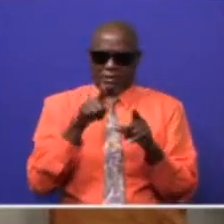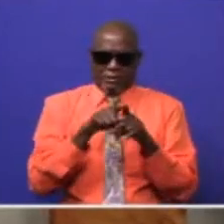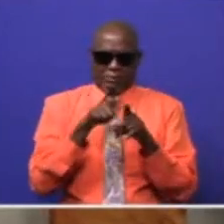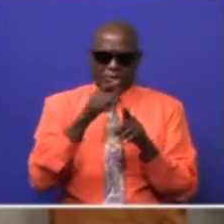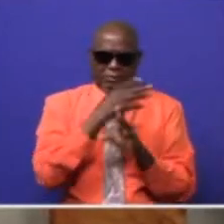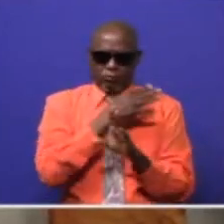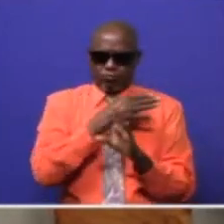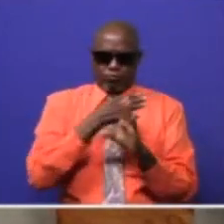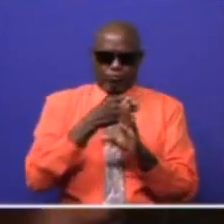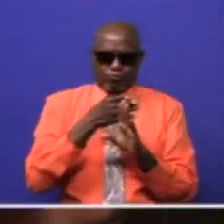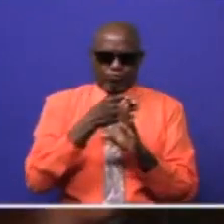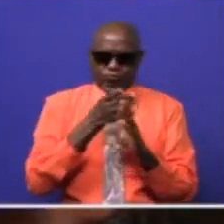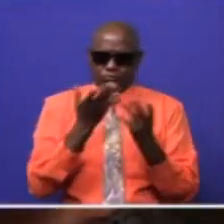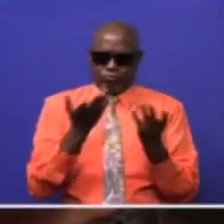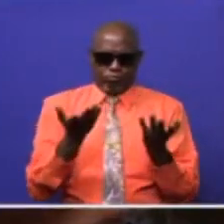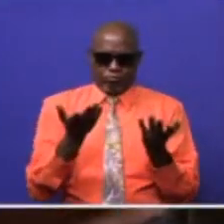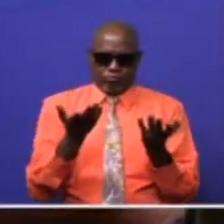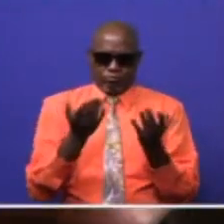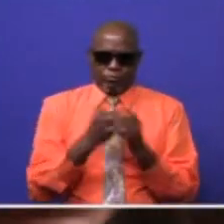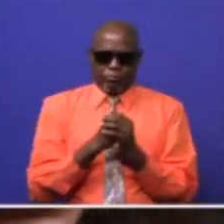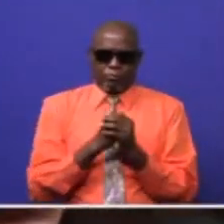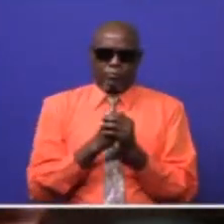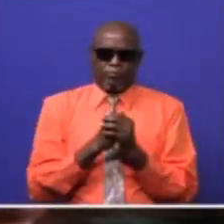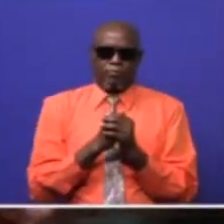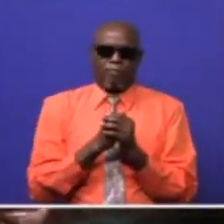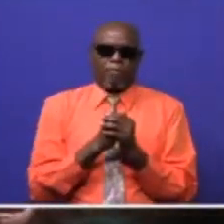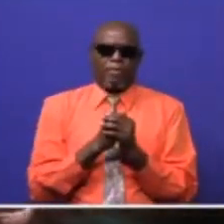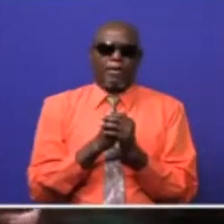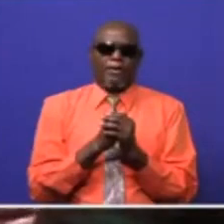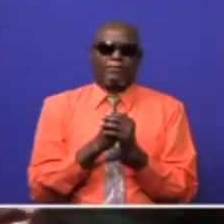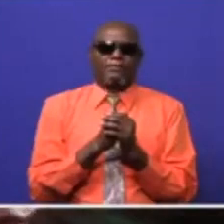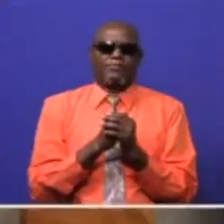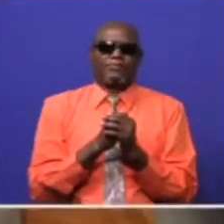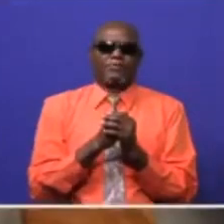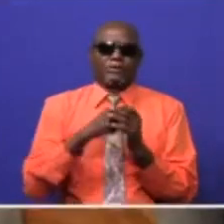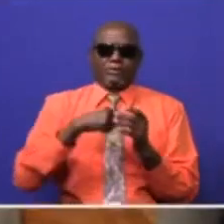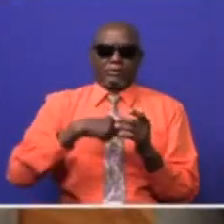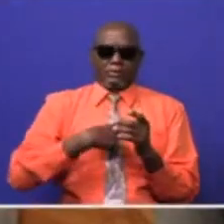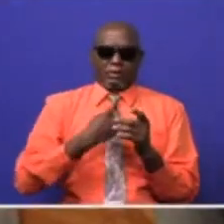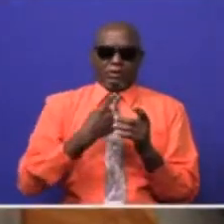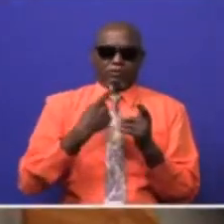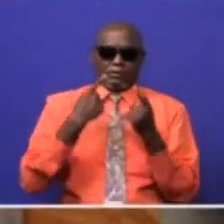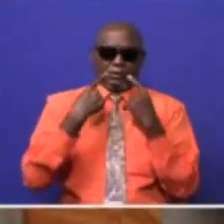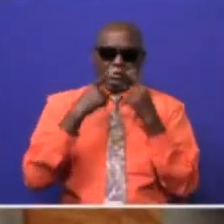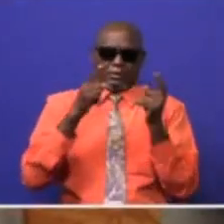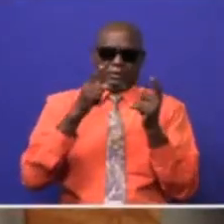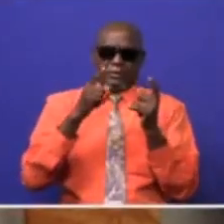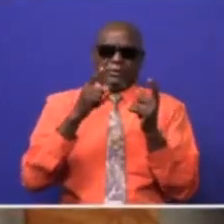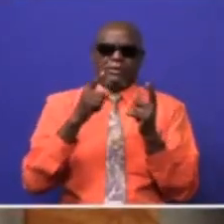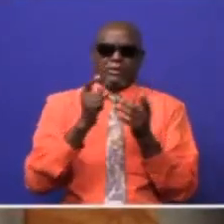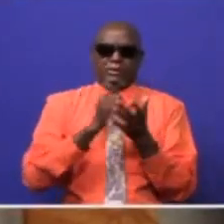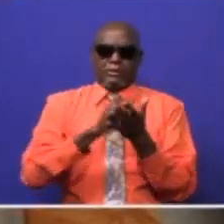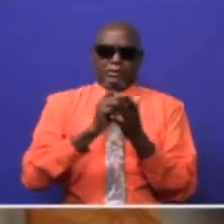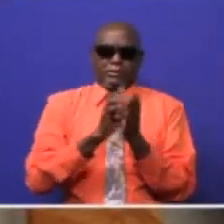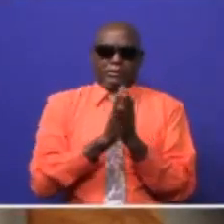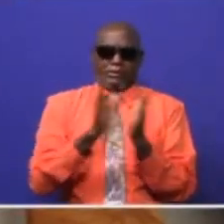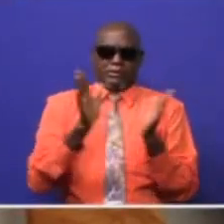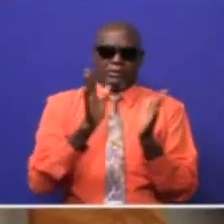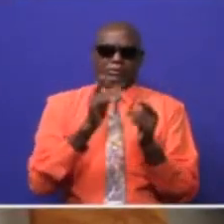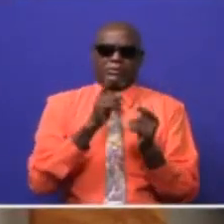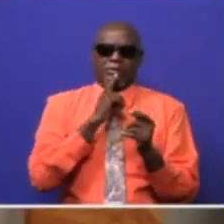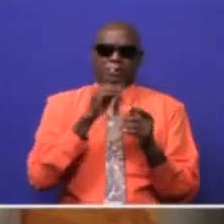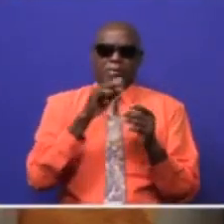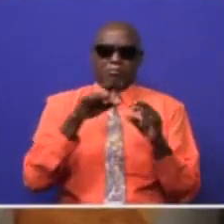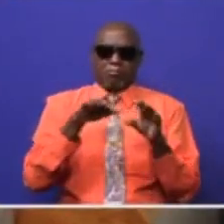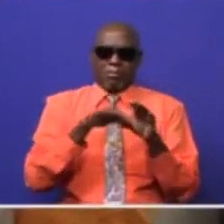katika chama. While condemning the attack on the self-proclaimed Secretary General Joe Khalende, Mbarire stressed on the need for the party's members